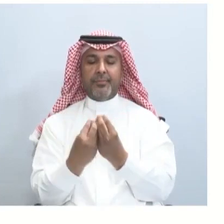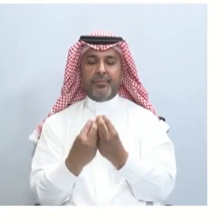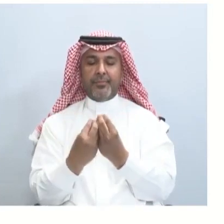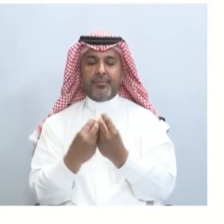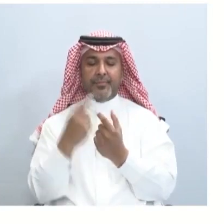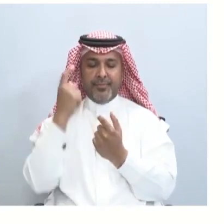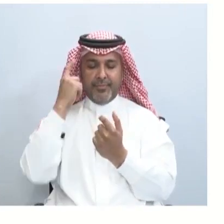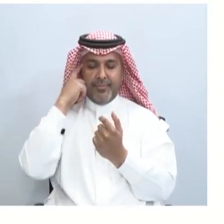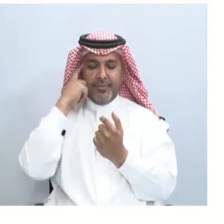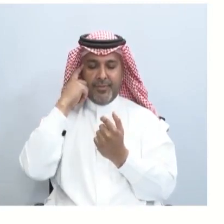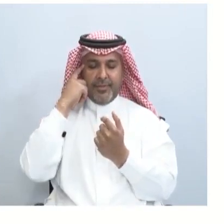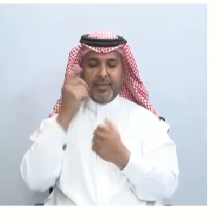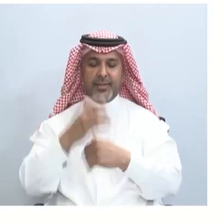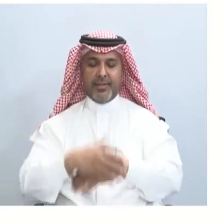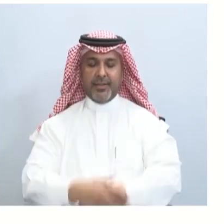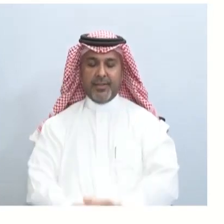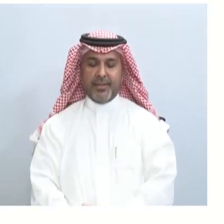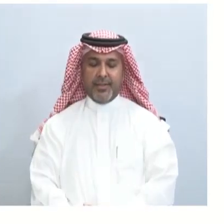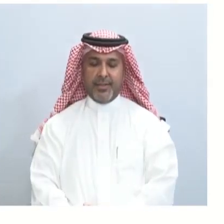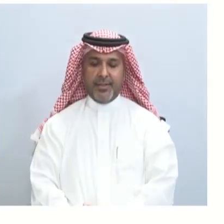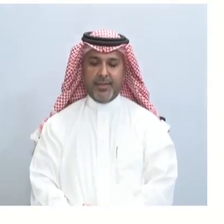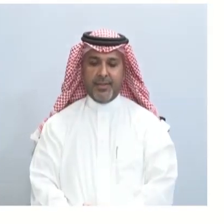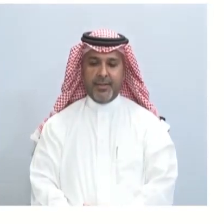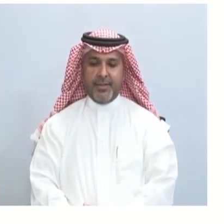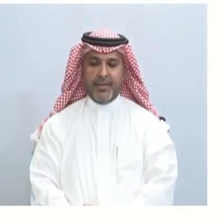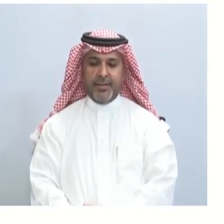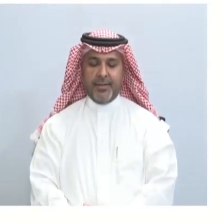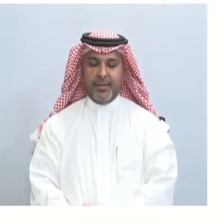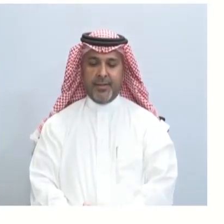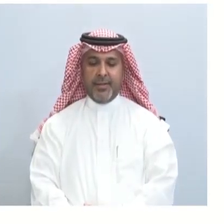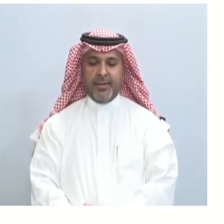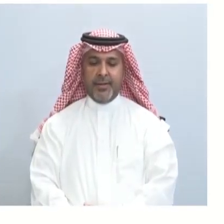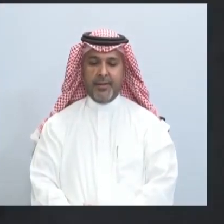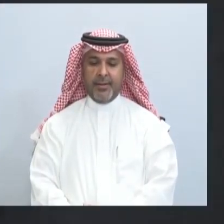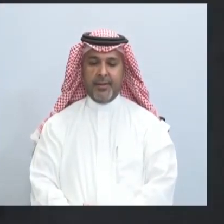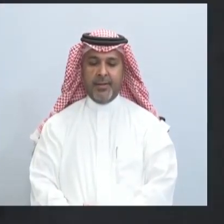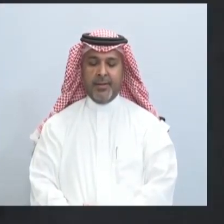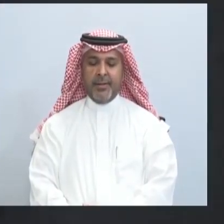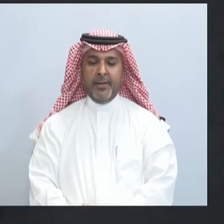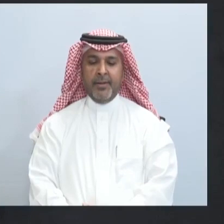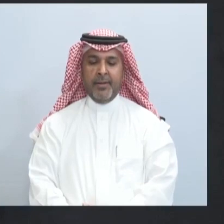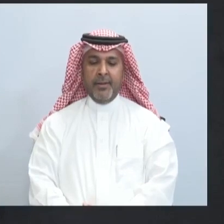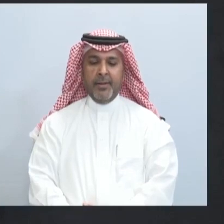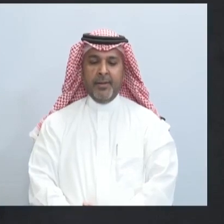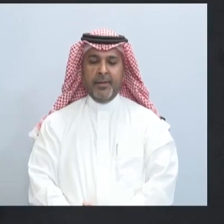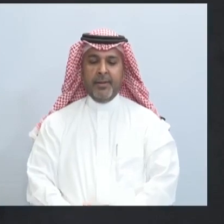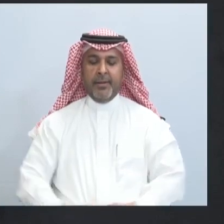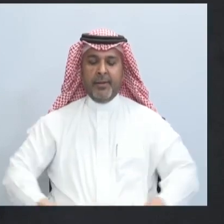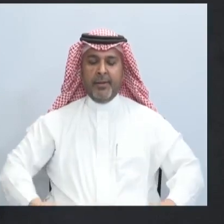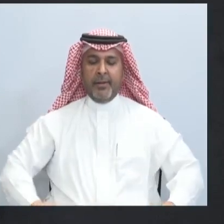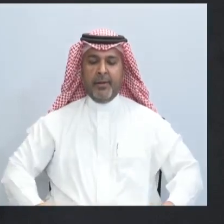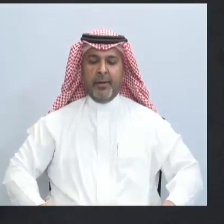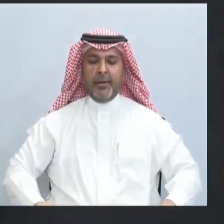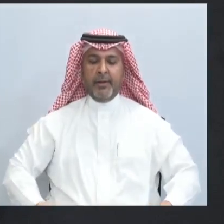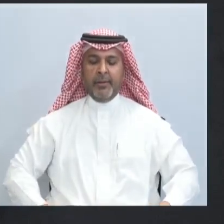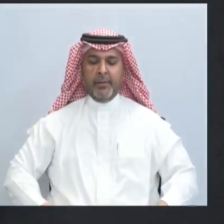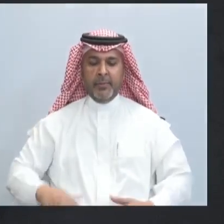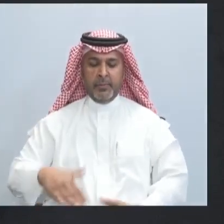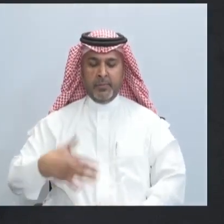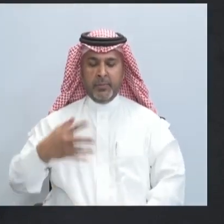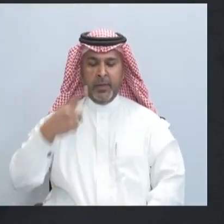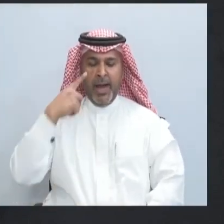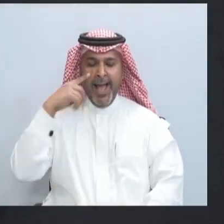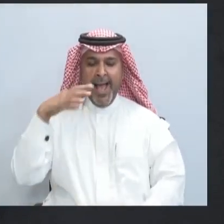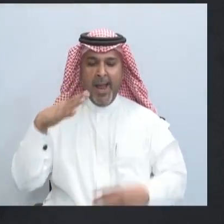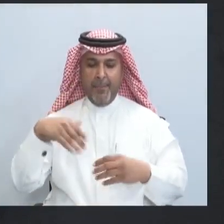وكذلك حساب مساحه نصف الدائره ومن ثم نجمع هاتين المساحتين وتعطي لنا مساحه الشكل المركب